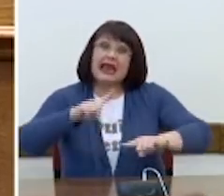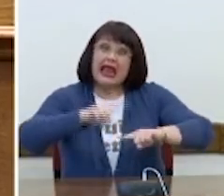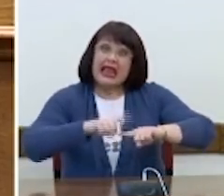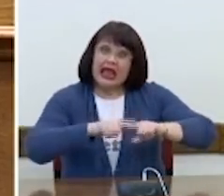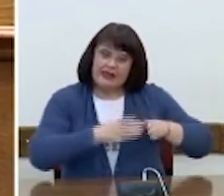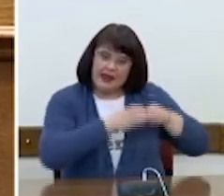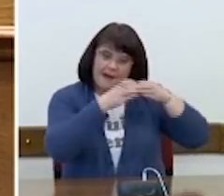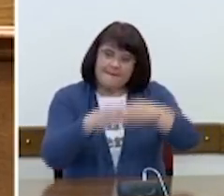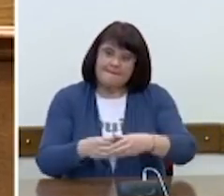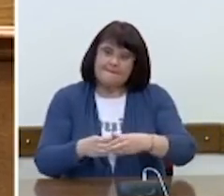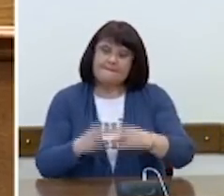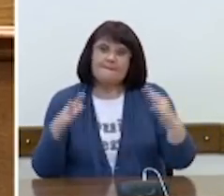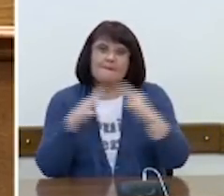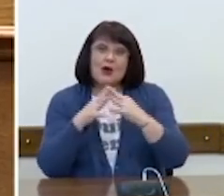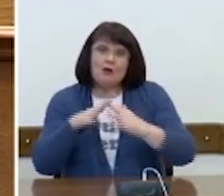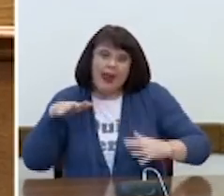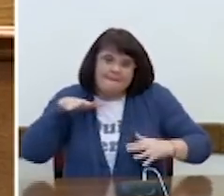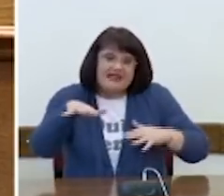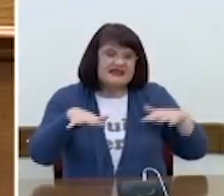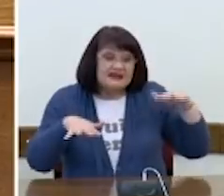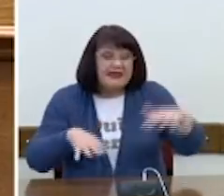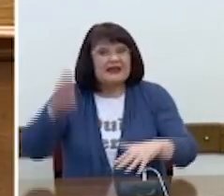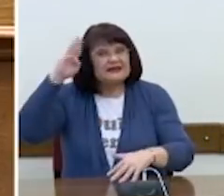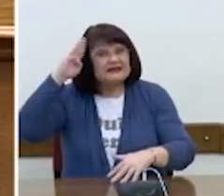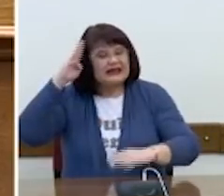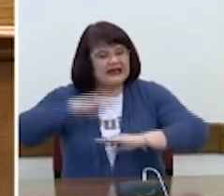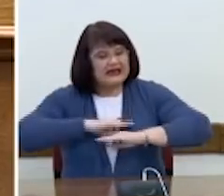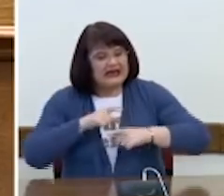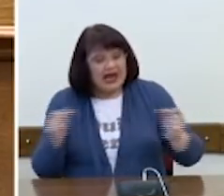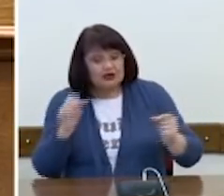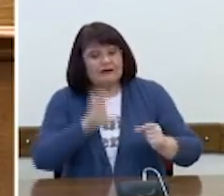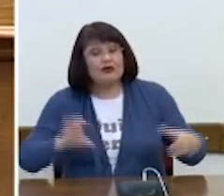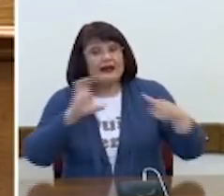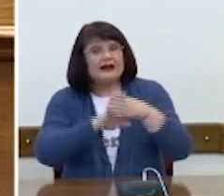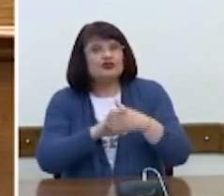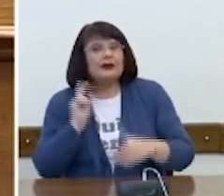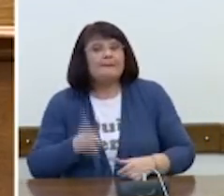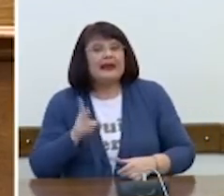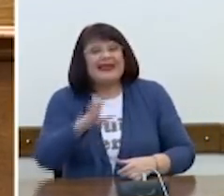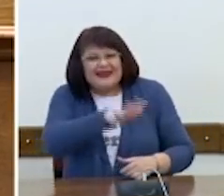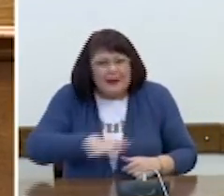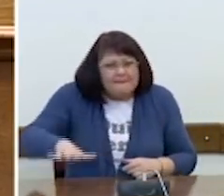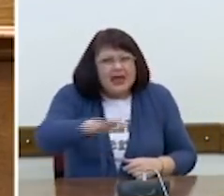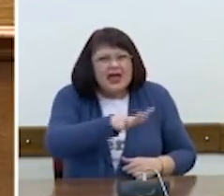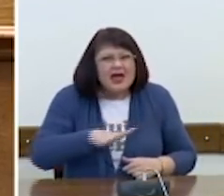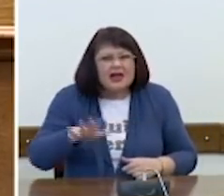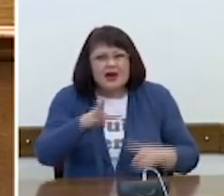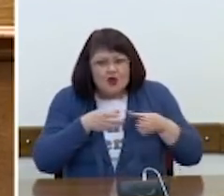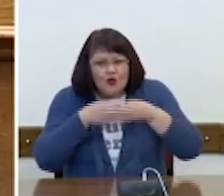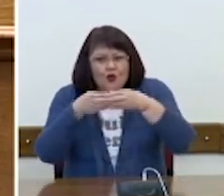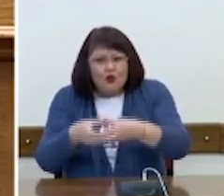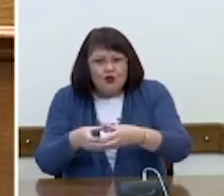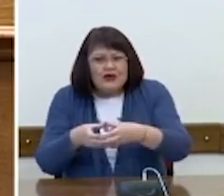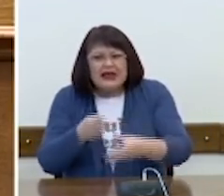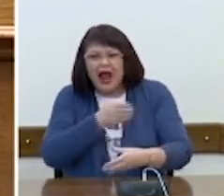επιθετικά, επικίνδυνα σχέδια των ΗΠΑ, του ΝΑΤΟ, της Ευρωπαϊκής Ένωσης, στην ευρύτερη περιοχή της Ανατολικής Μεσογείου,